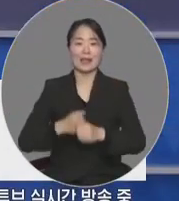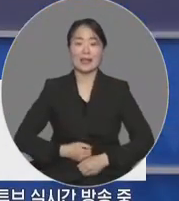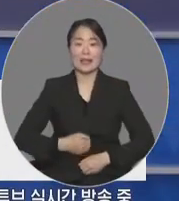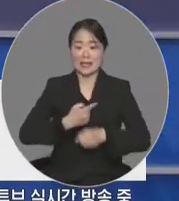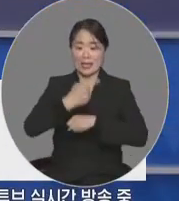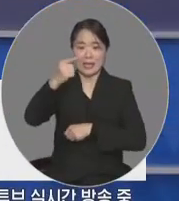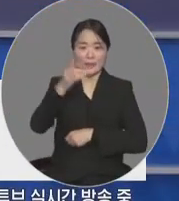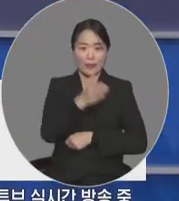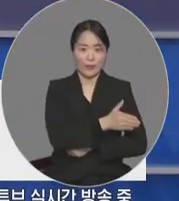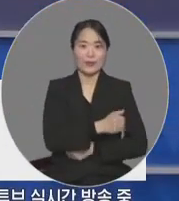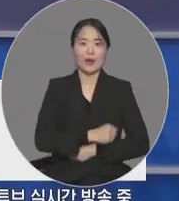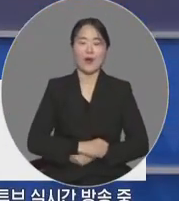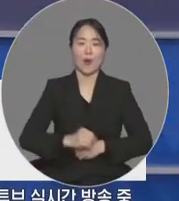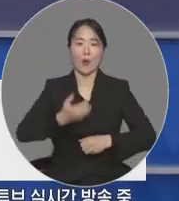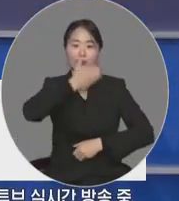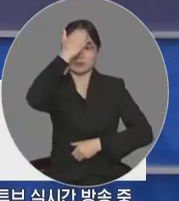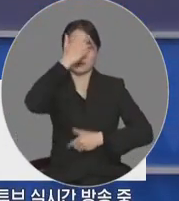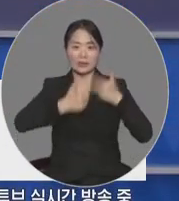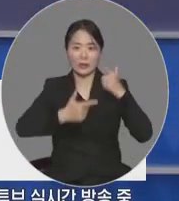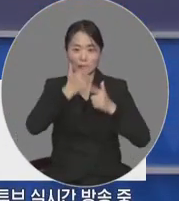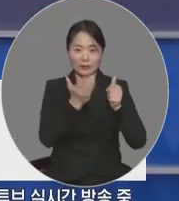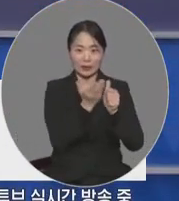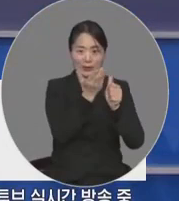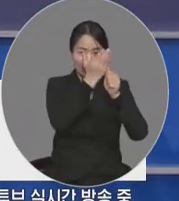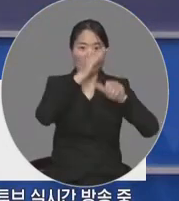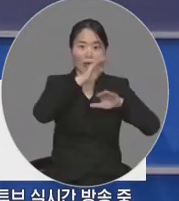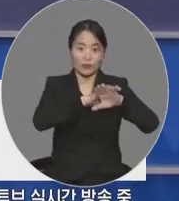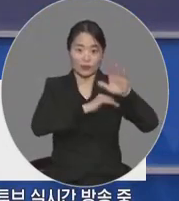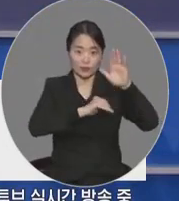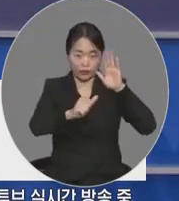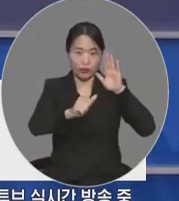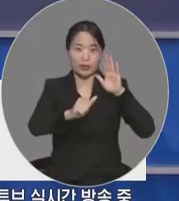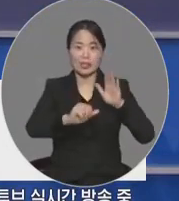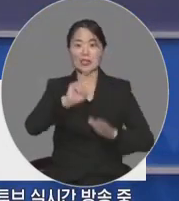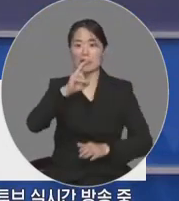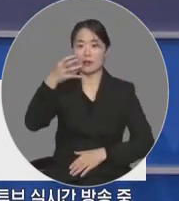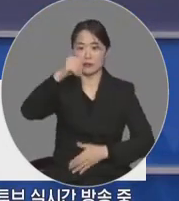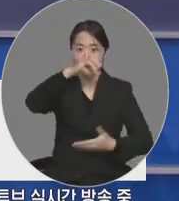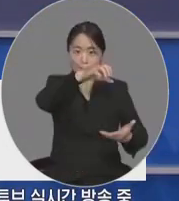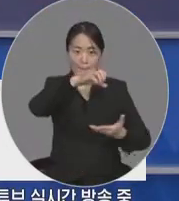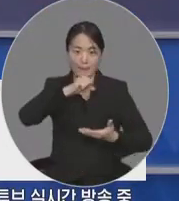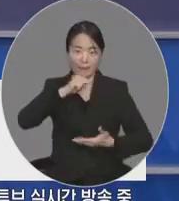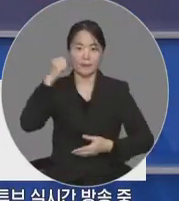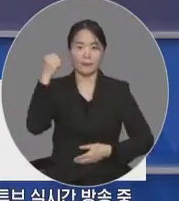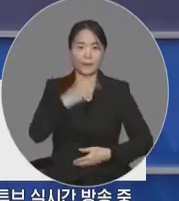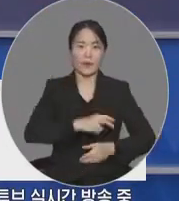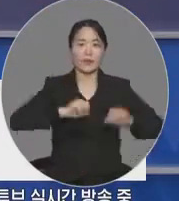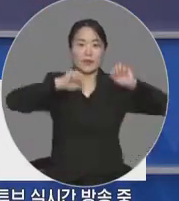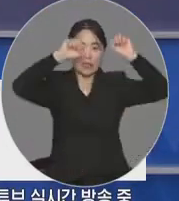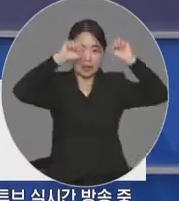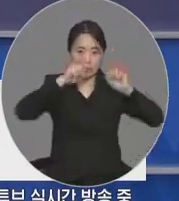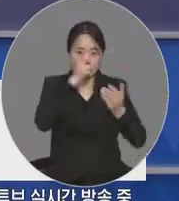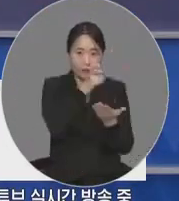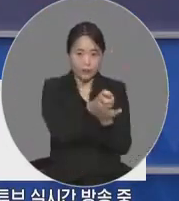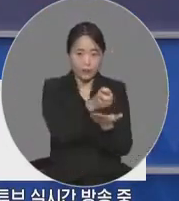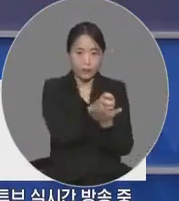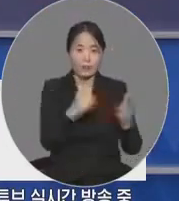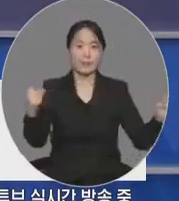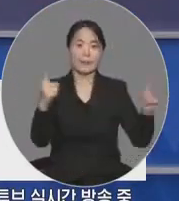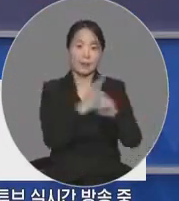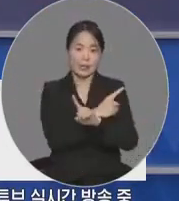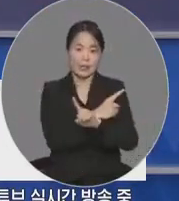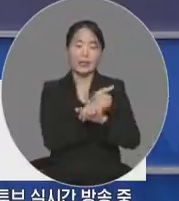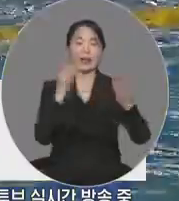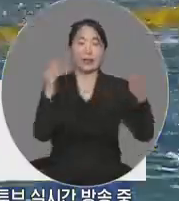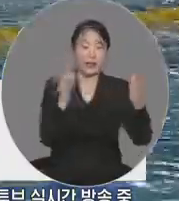내년부터 꿈나무 선수 육성비 2억 원을 확보하고 네. 체육회 규정을